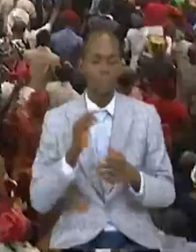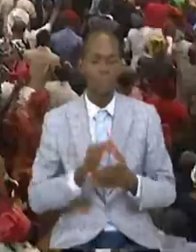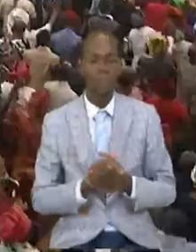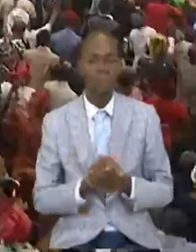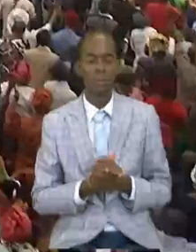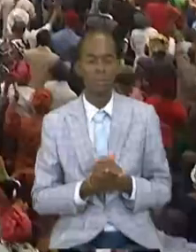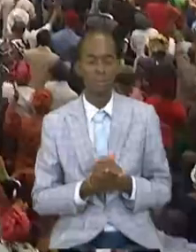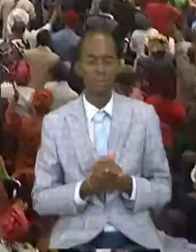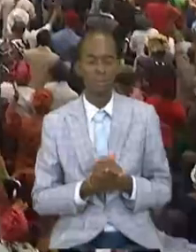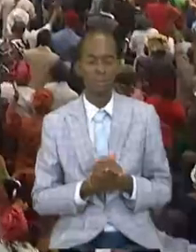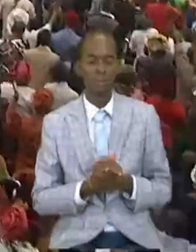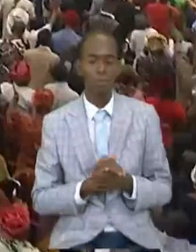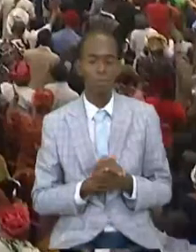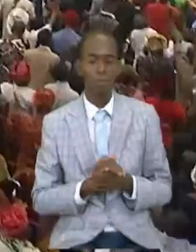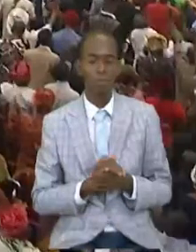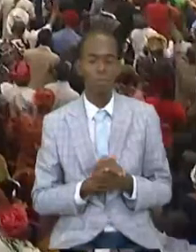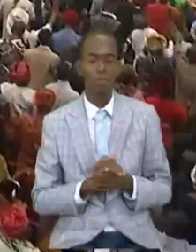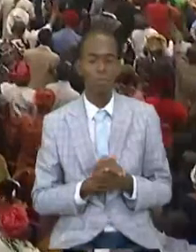Jésus-Christ.